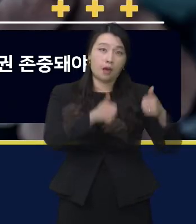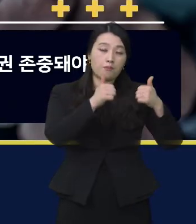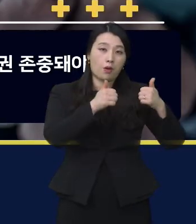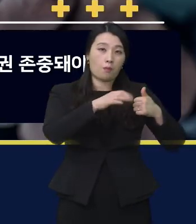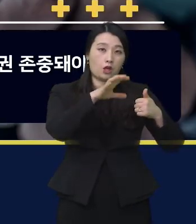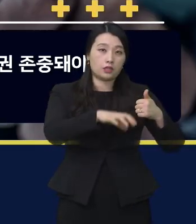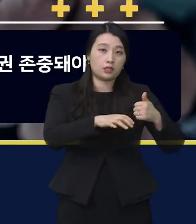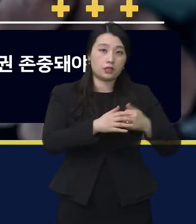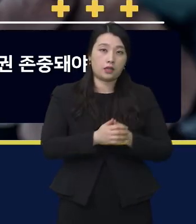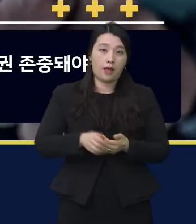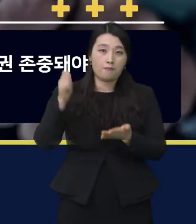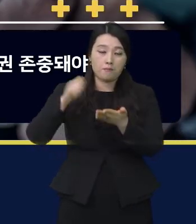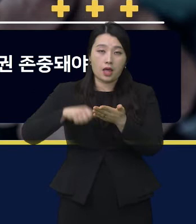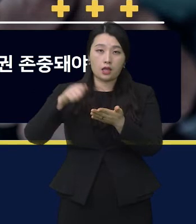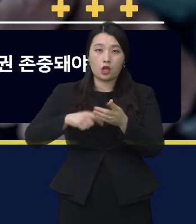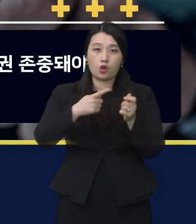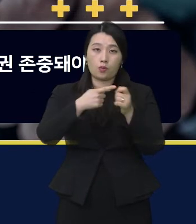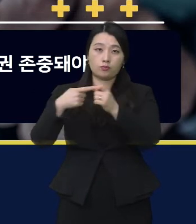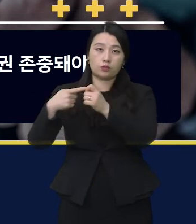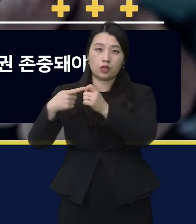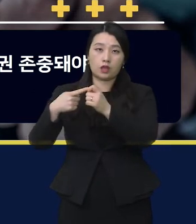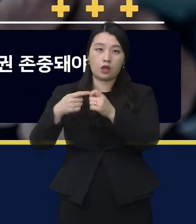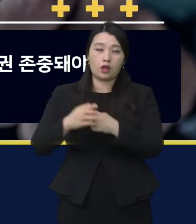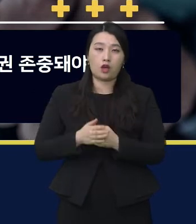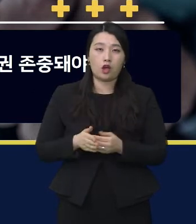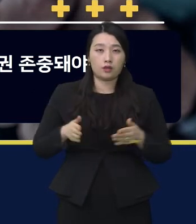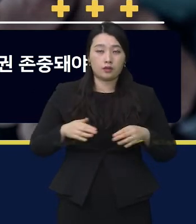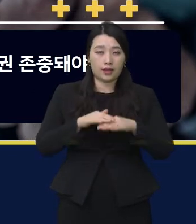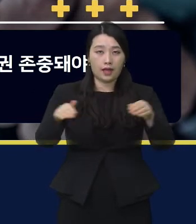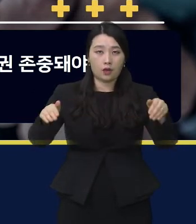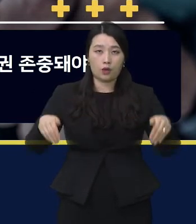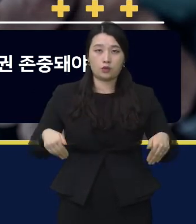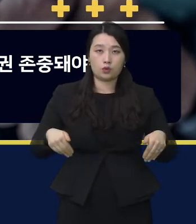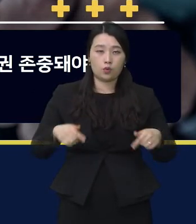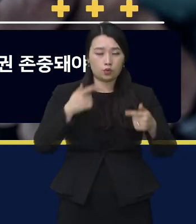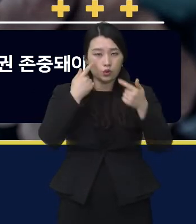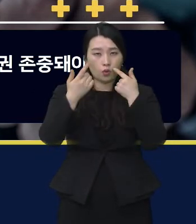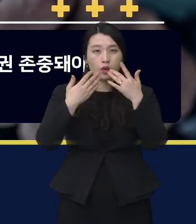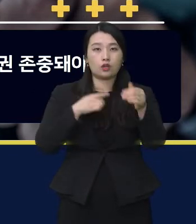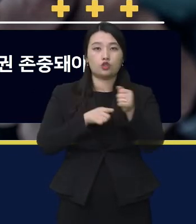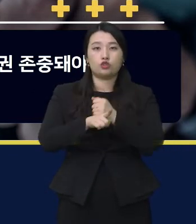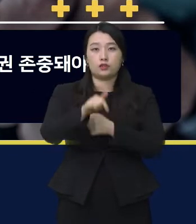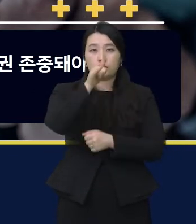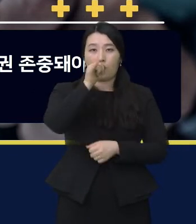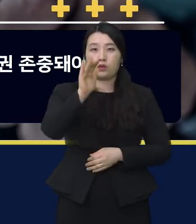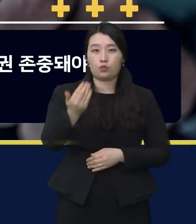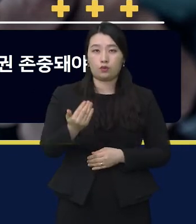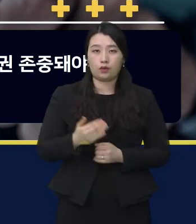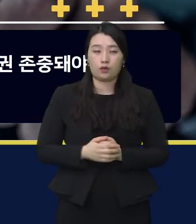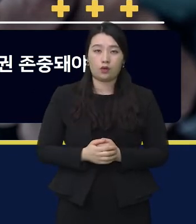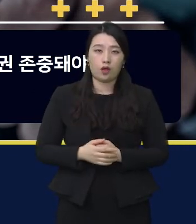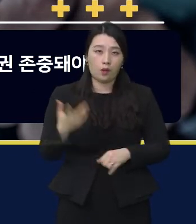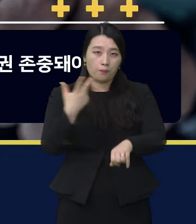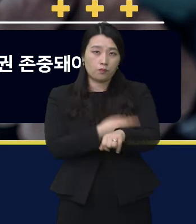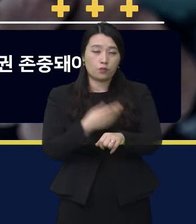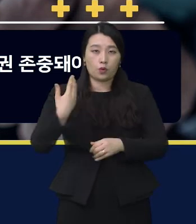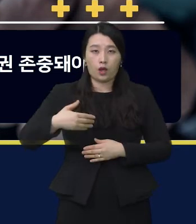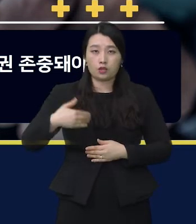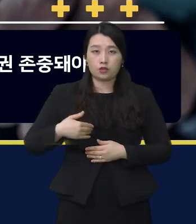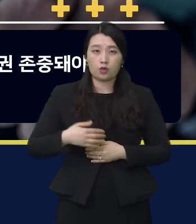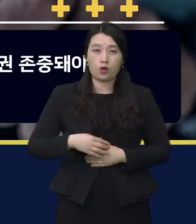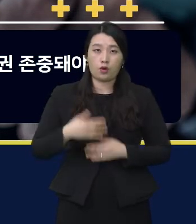법원은 판결문에서 객관적이고 합리적인 이유가 있어야 한다 며 미 접종 잘 신체에 대한 자기